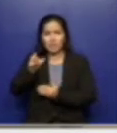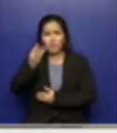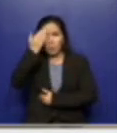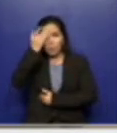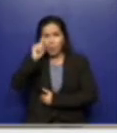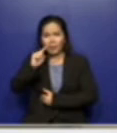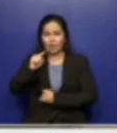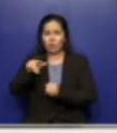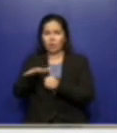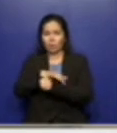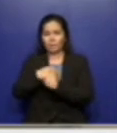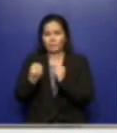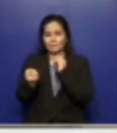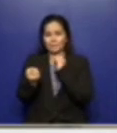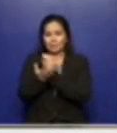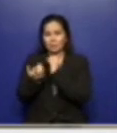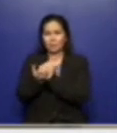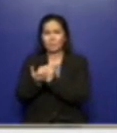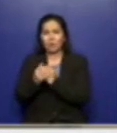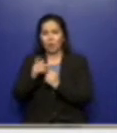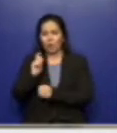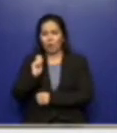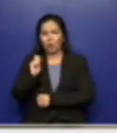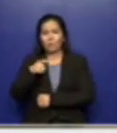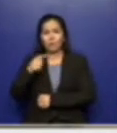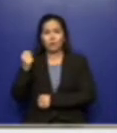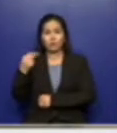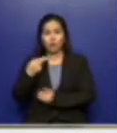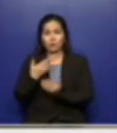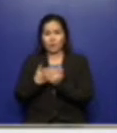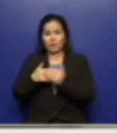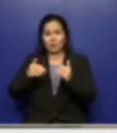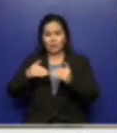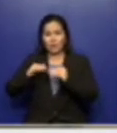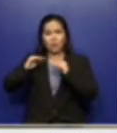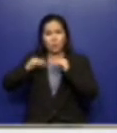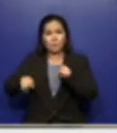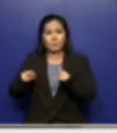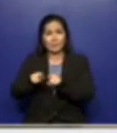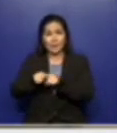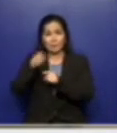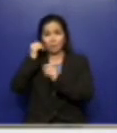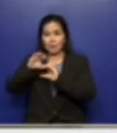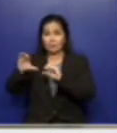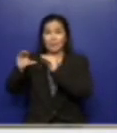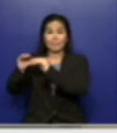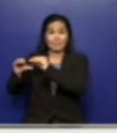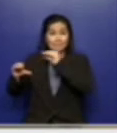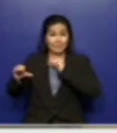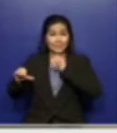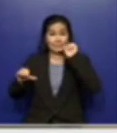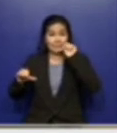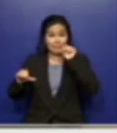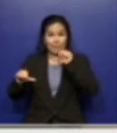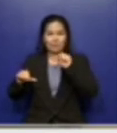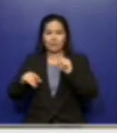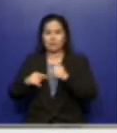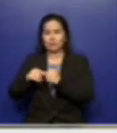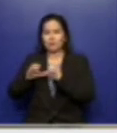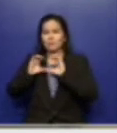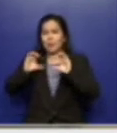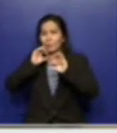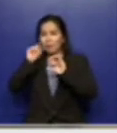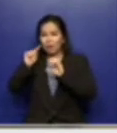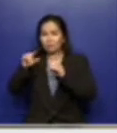ดก็ทำให้รายได้ท้องถิ่นลดลงเพราะรายได้อีกส่วนหนึ่งเนี่ยเป็นรัฐบาลจัดเก็บให้ฉะนั้นสิ่งที่ผมกล่า